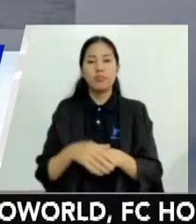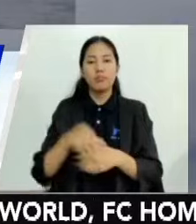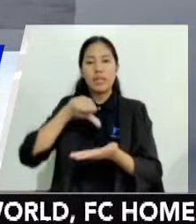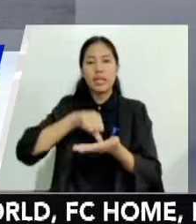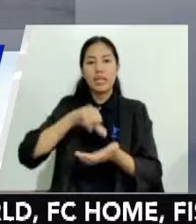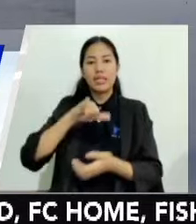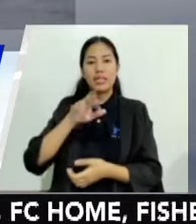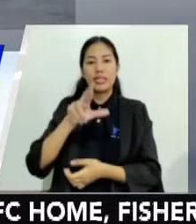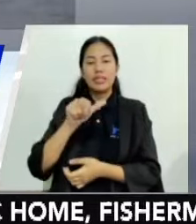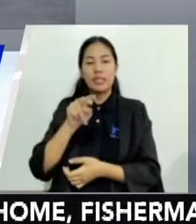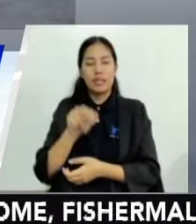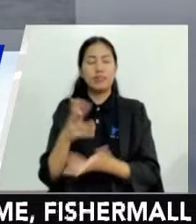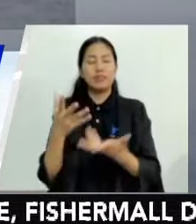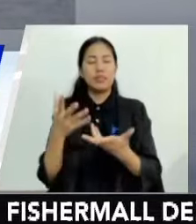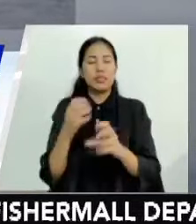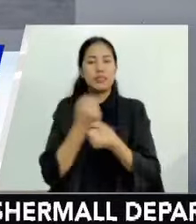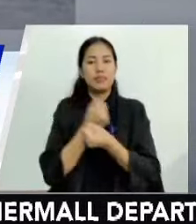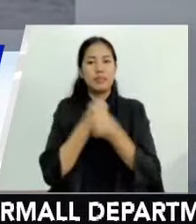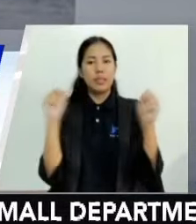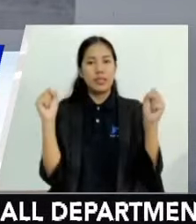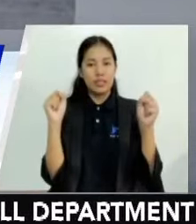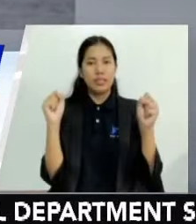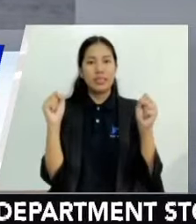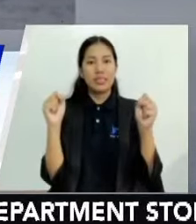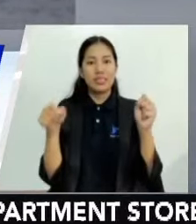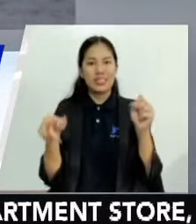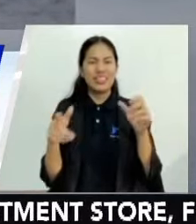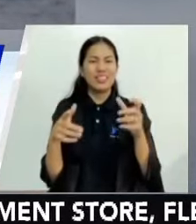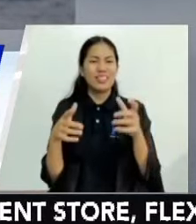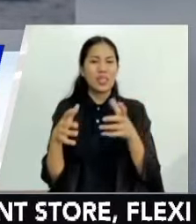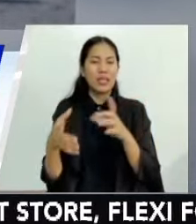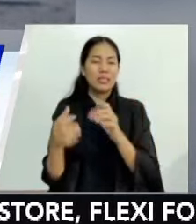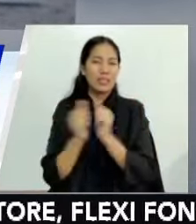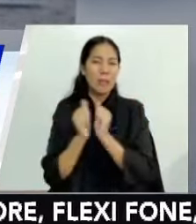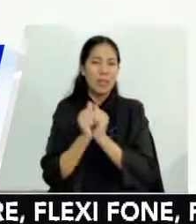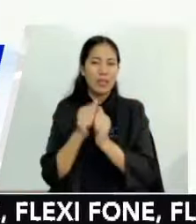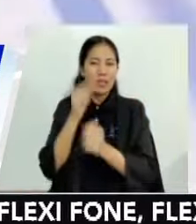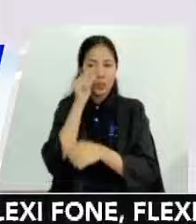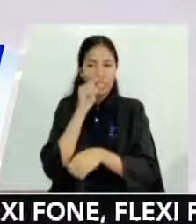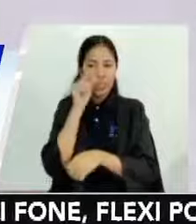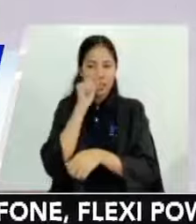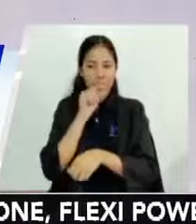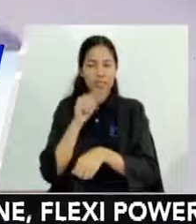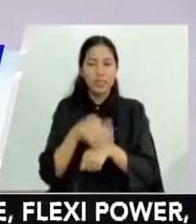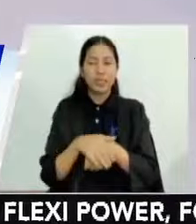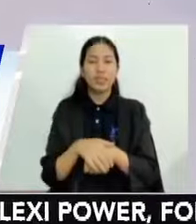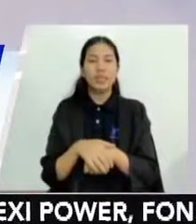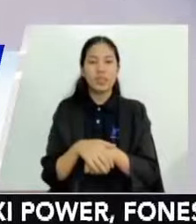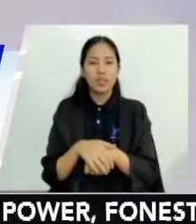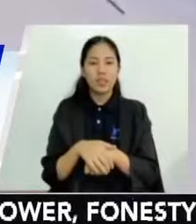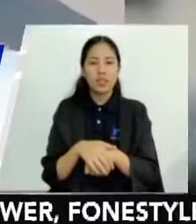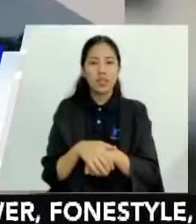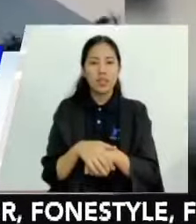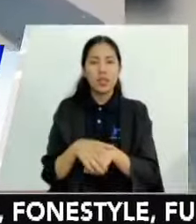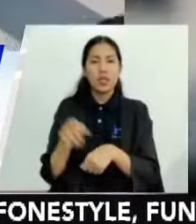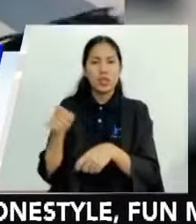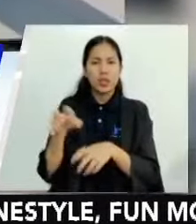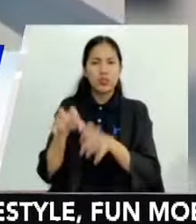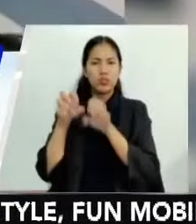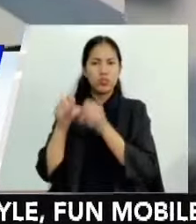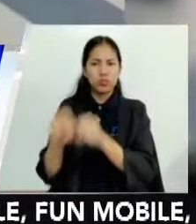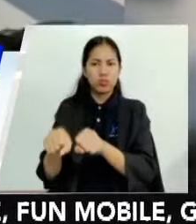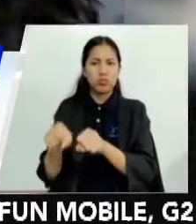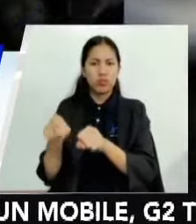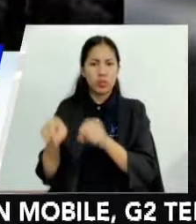at pauwi ng Athens ang kasamahan nilang Greek. Noong nakarang linggo, kinubkob ng Iranian Navy ang oil tanker na may dalang tone-toneladang krudo